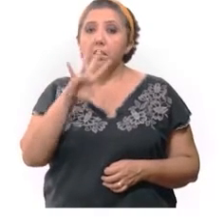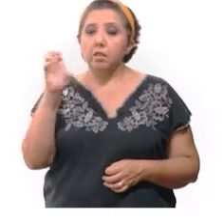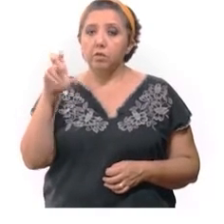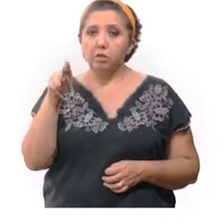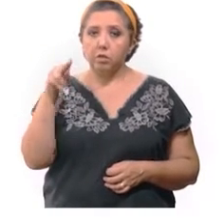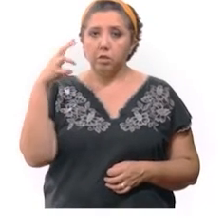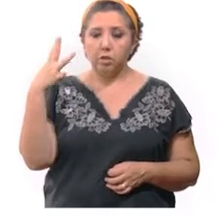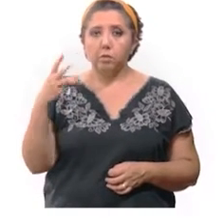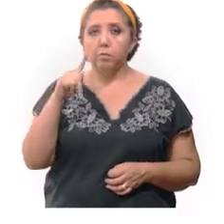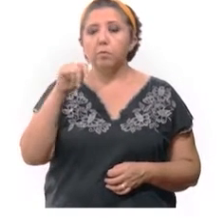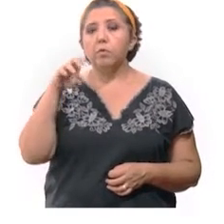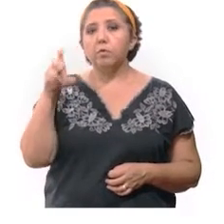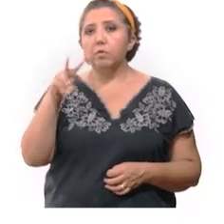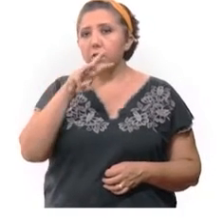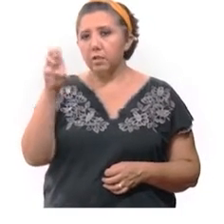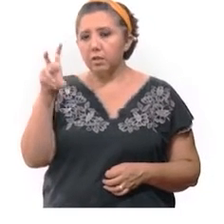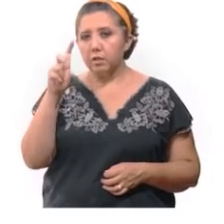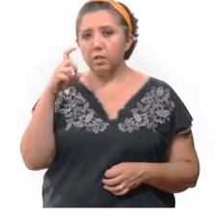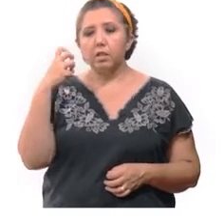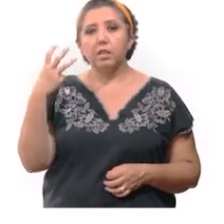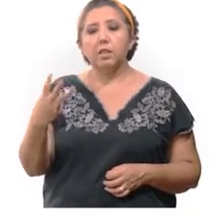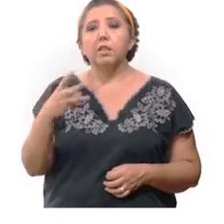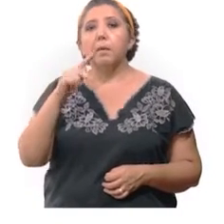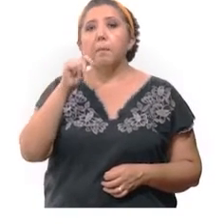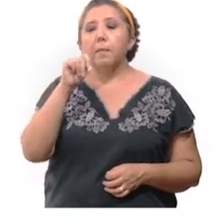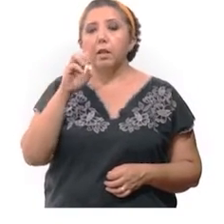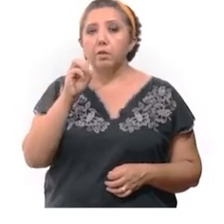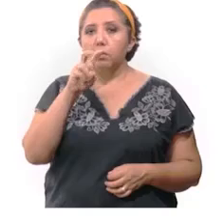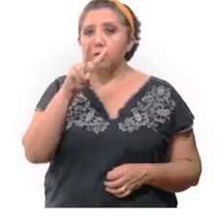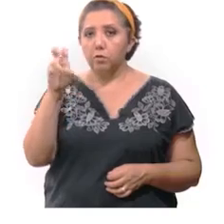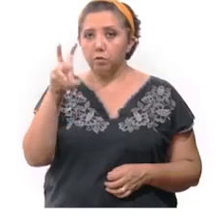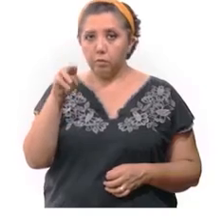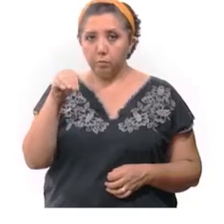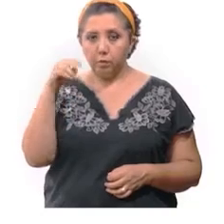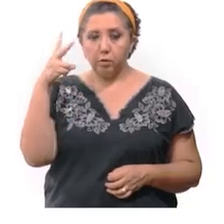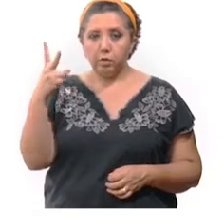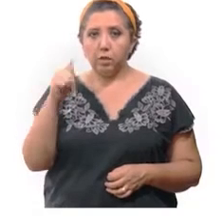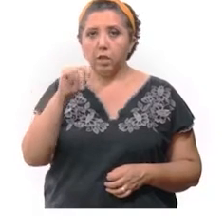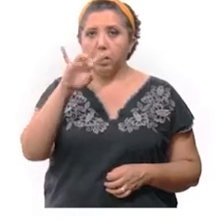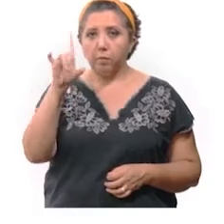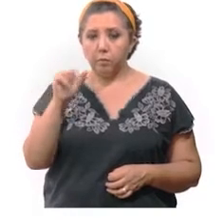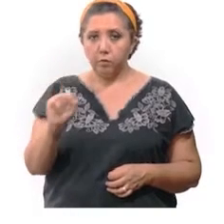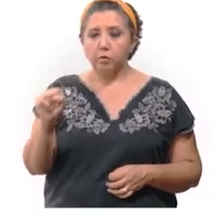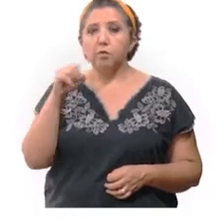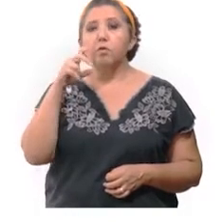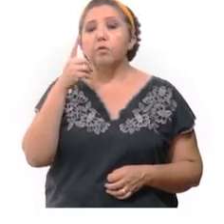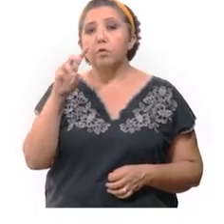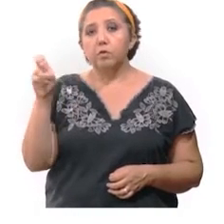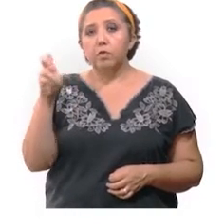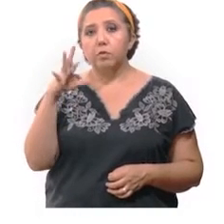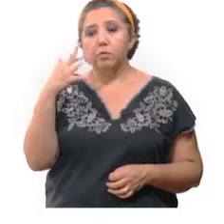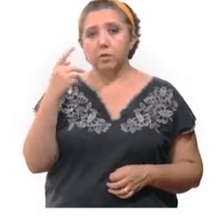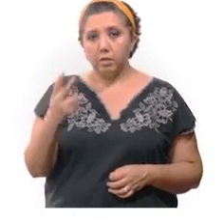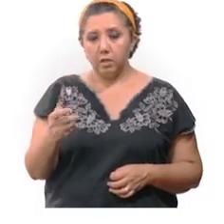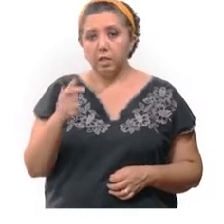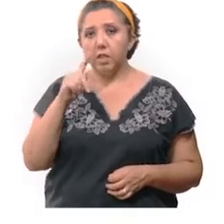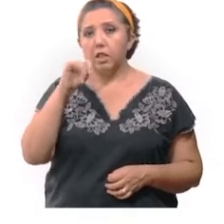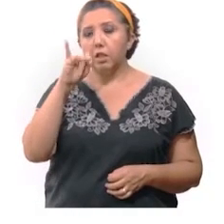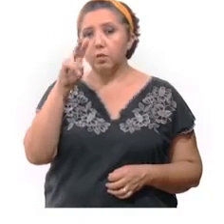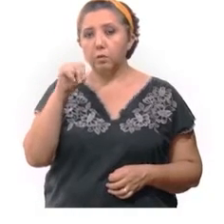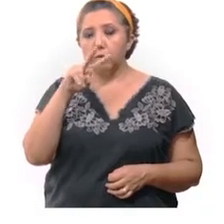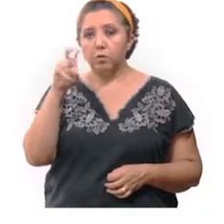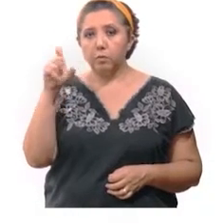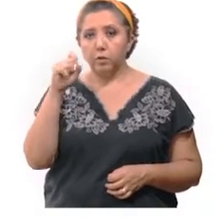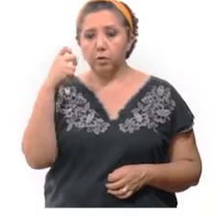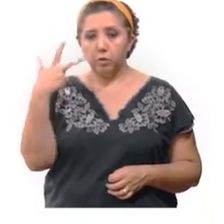juntulul, tubakpachil kibik 45, ciudad kaukel 29, chuburna de hidalgo 14, brisas del norte, yetel francisco de montejo